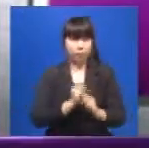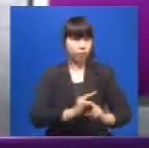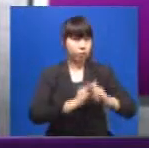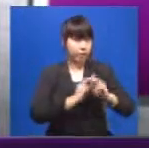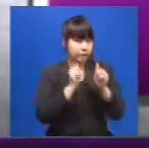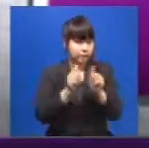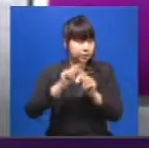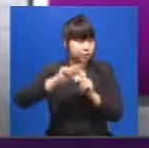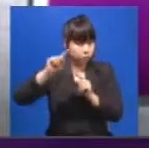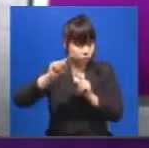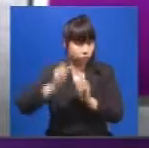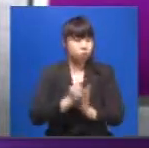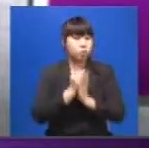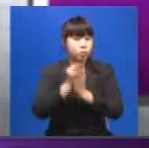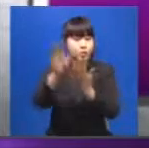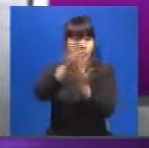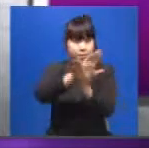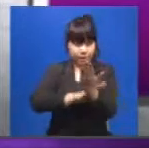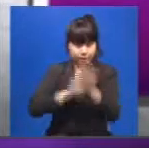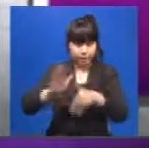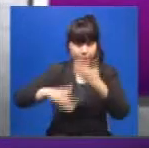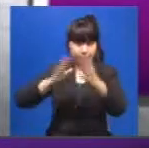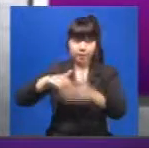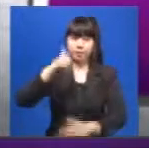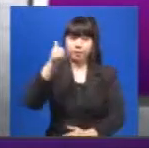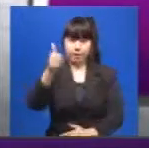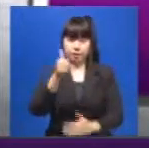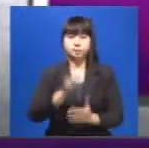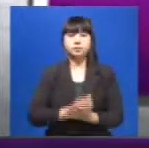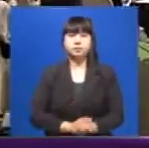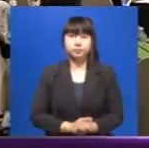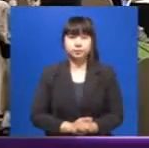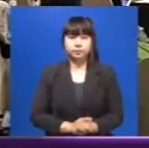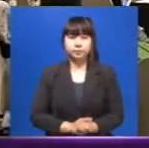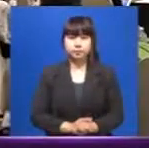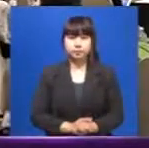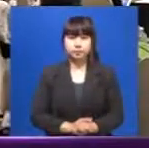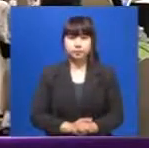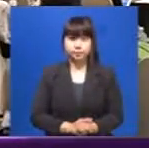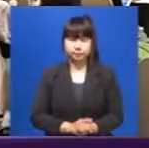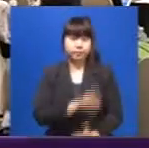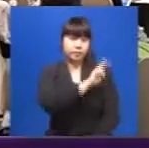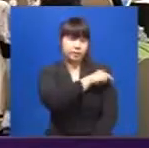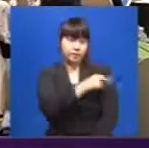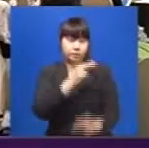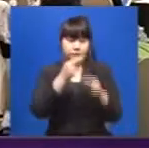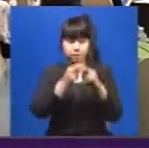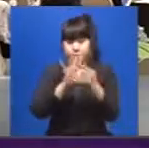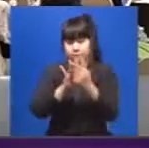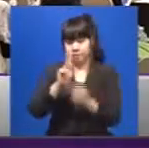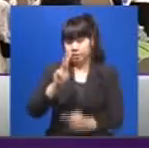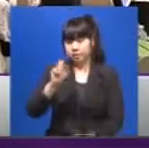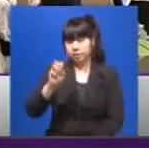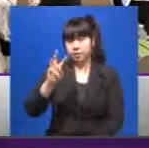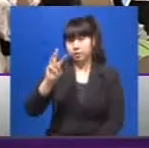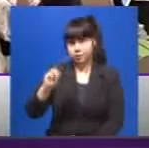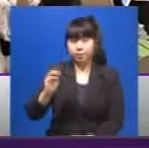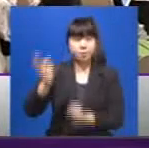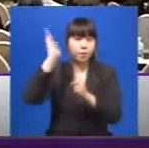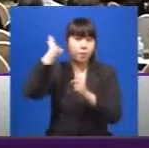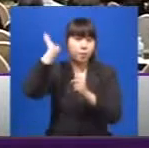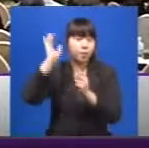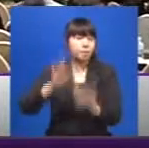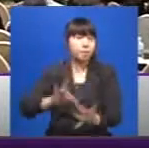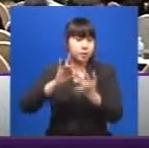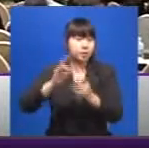เองให้ดีที่สุดจะช่วยนำพาให้ประเทศผ่านพ้นวิกฤตที่เกิดขึ้นค่ะแต่แพทย์เกษมวัฒนชัยองคมนตรีปาฐกถาพิเศษ